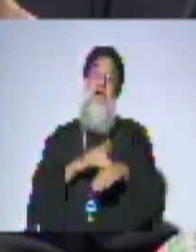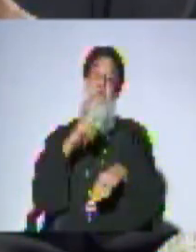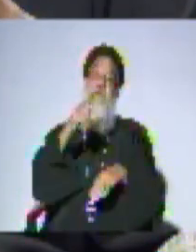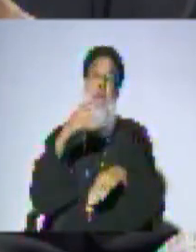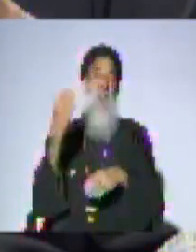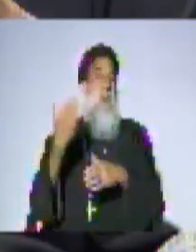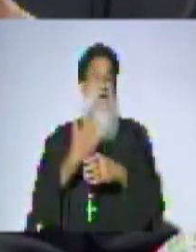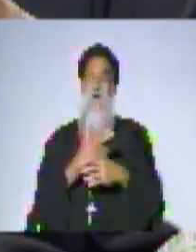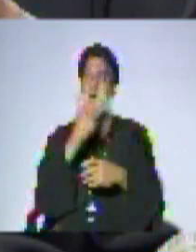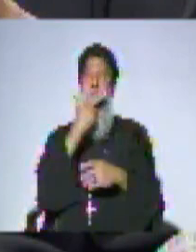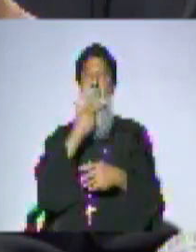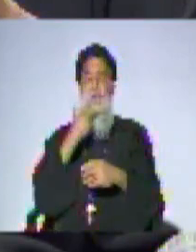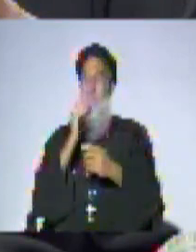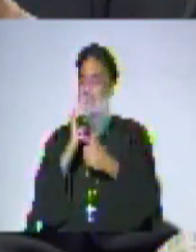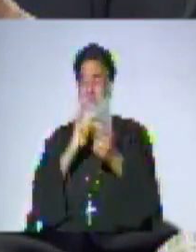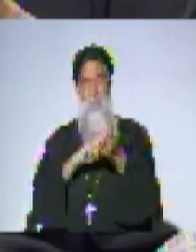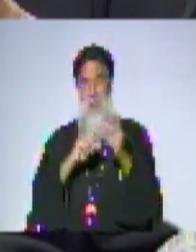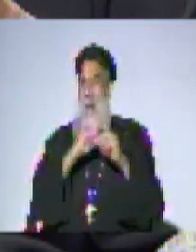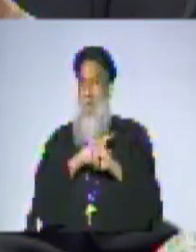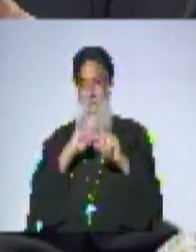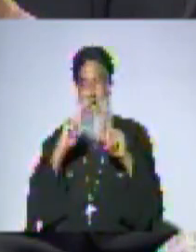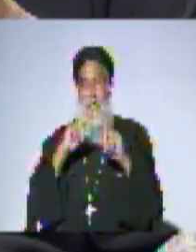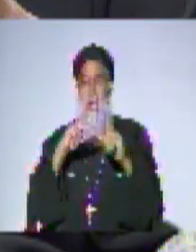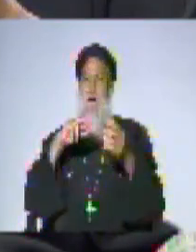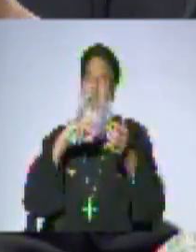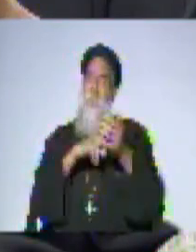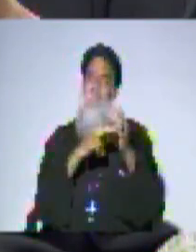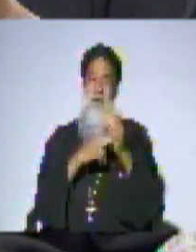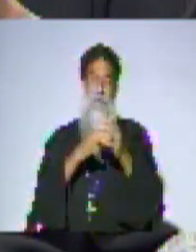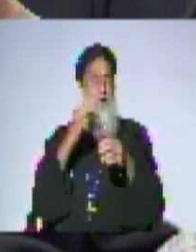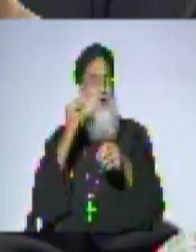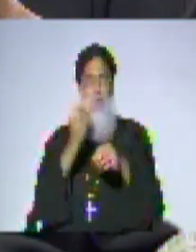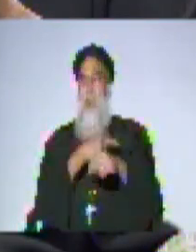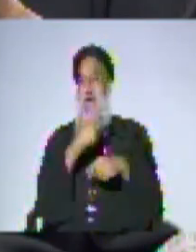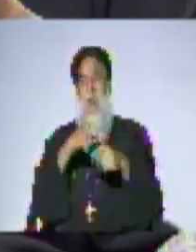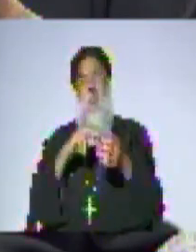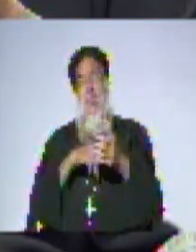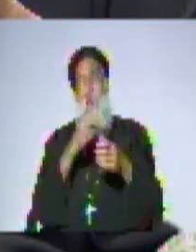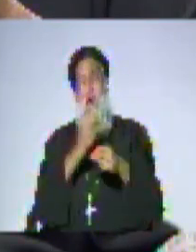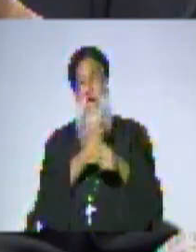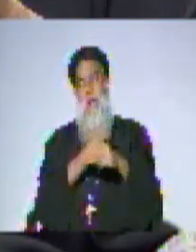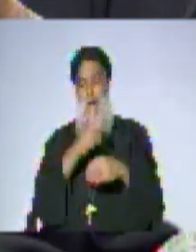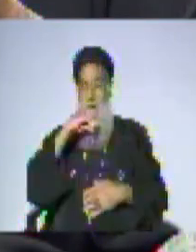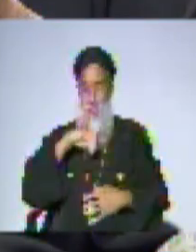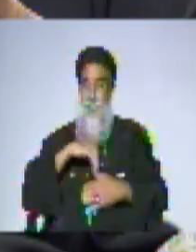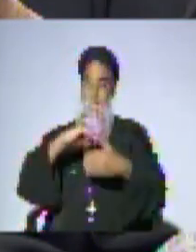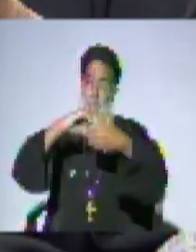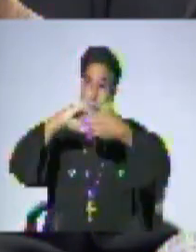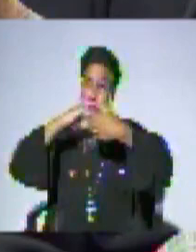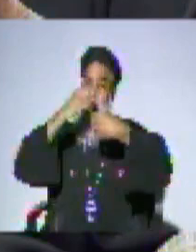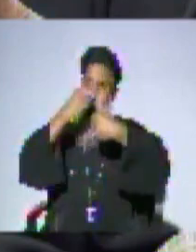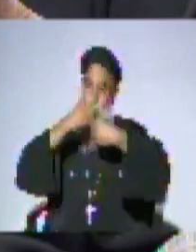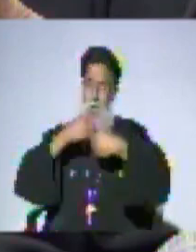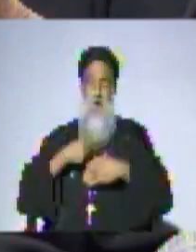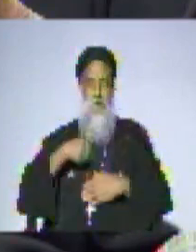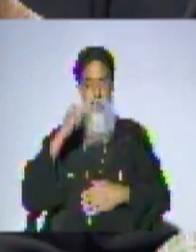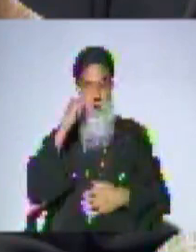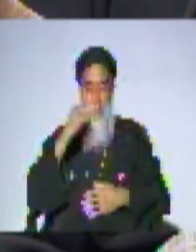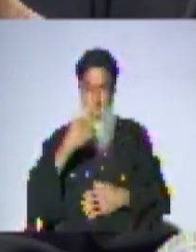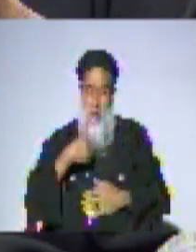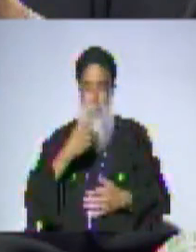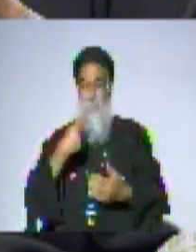من أجل نقوة أيدينا، لأننا لم نفعل الصلاح على الأرض، بل مريدا أن تعطينا نحن البائسين